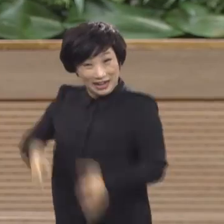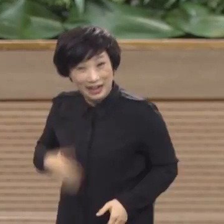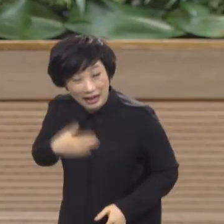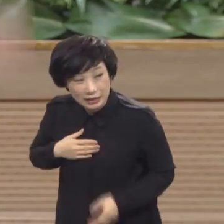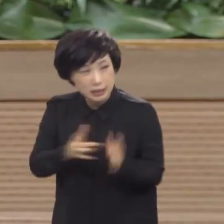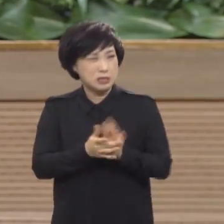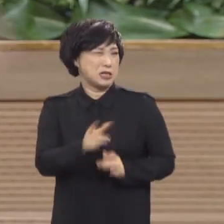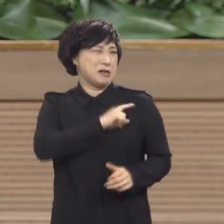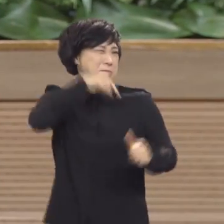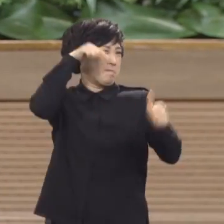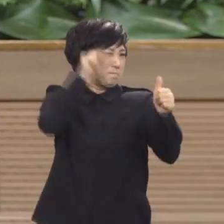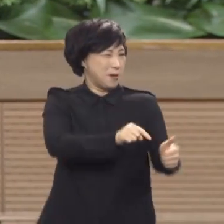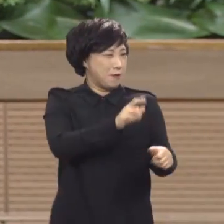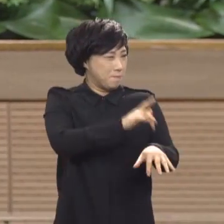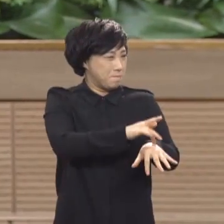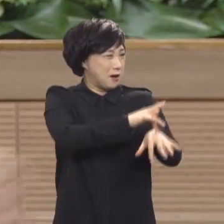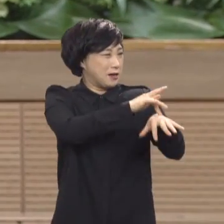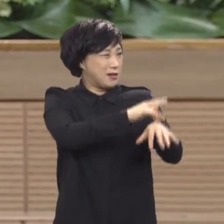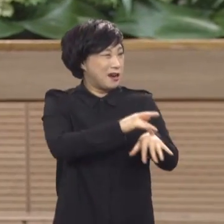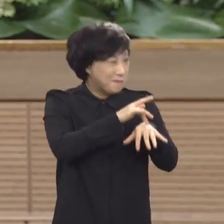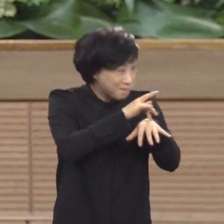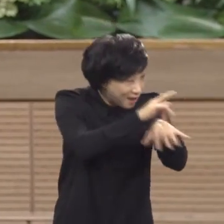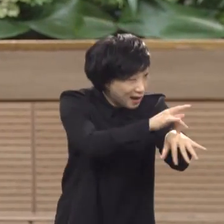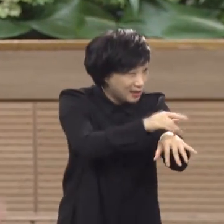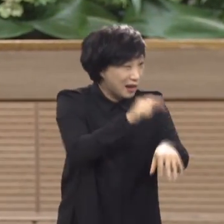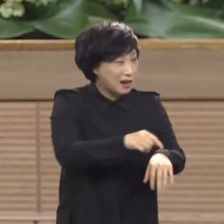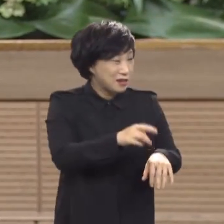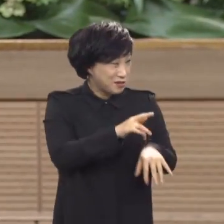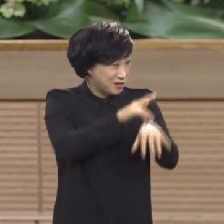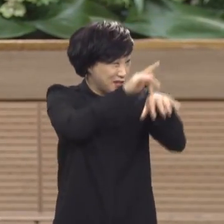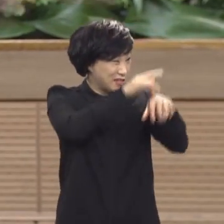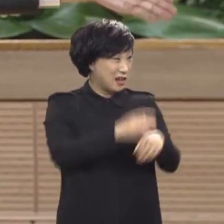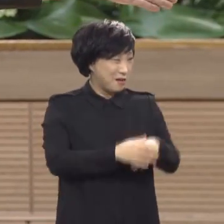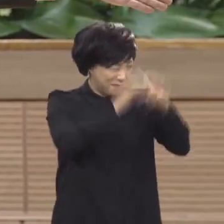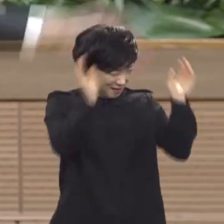명하노니 사단아, 마귀야, 귀신아,